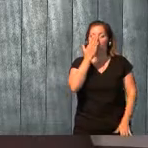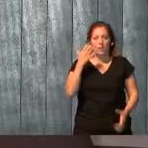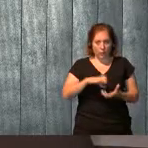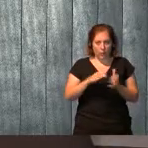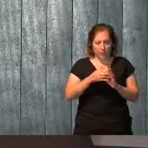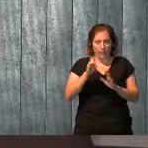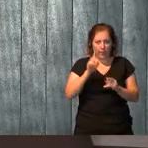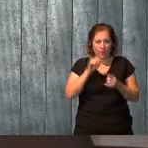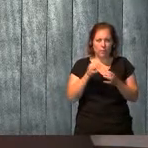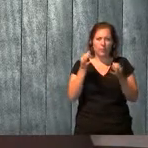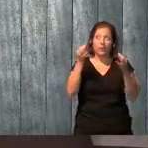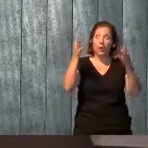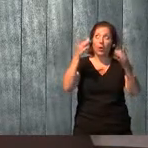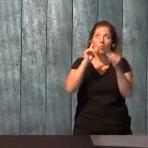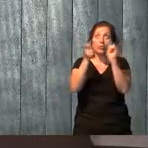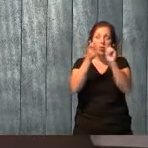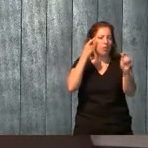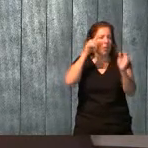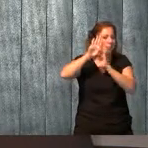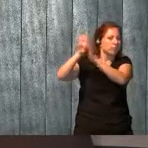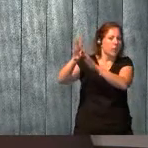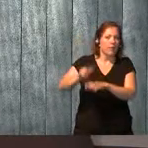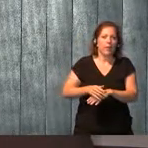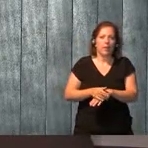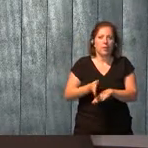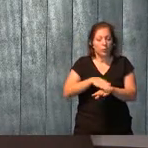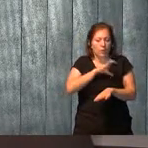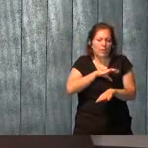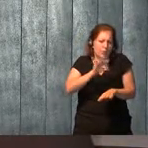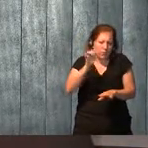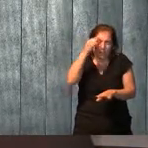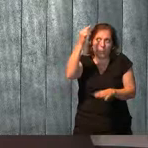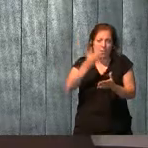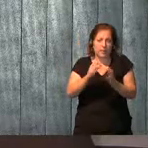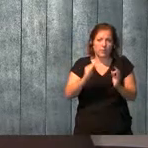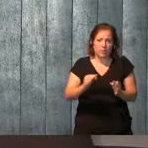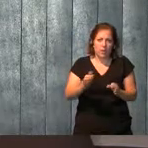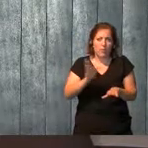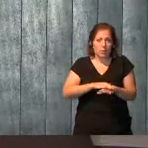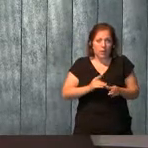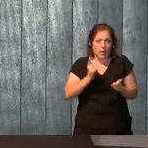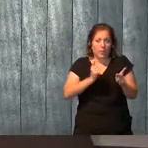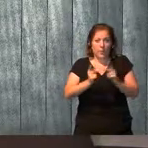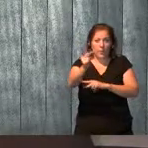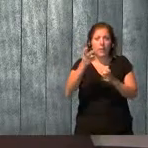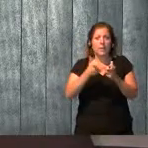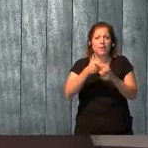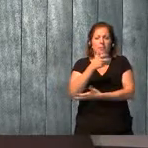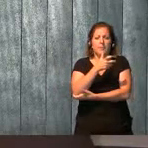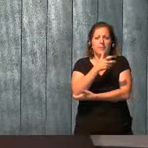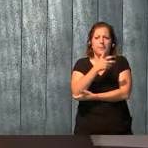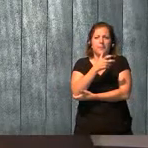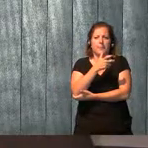au changement climatique ou autre. Mais nous essayons de le faire. Et aujourd'hui, de plus en plus, par exemple, pour les programmes qui sont initiés par le